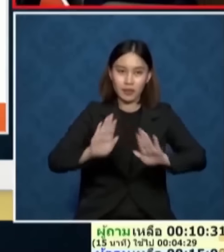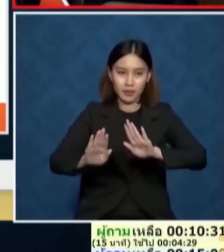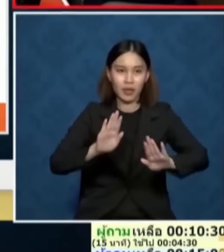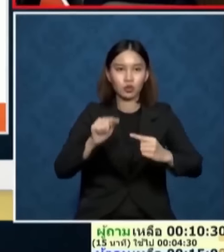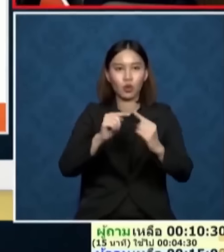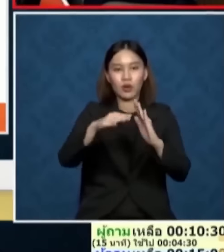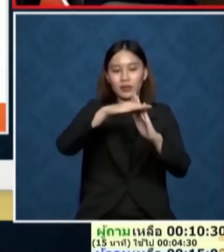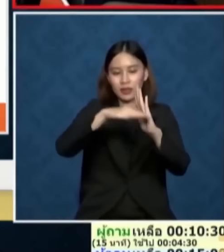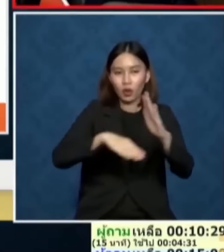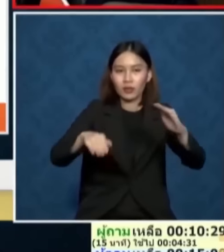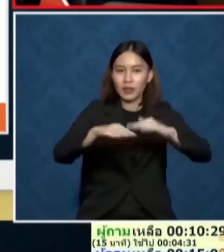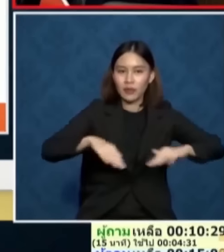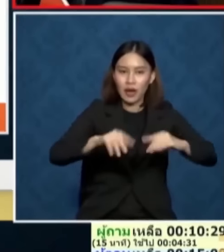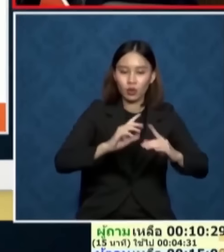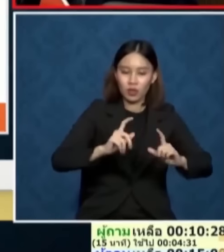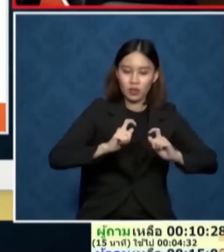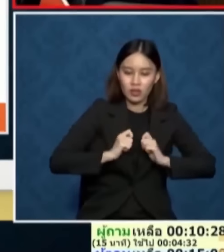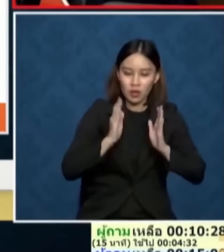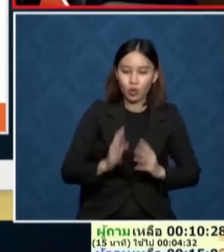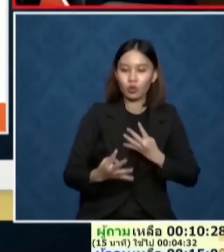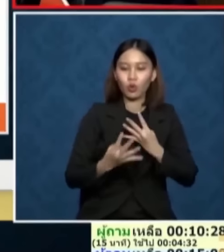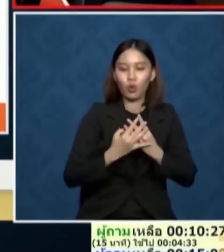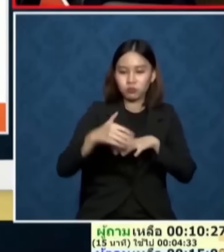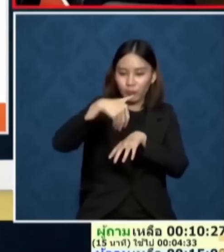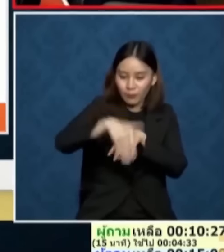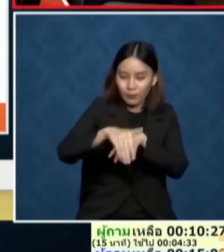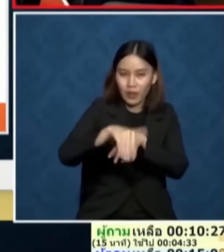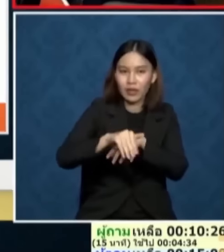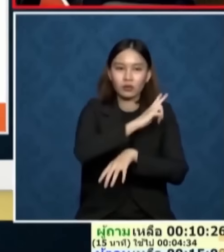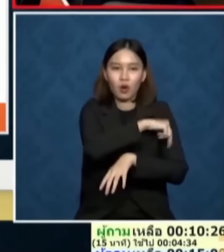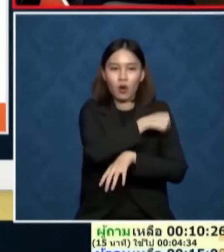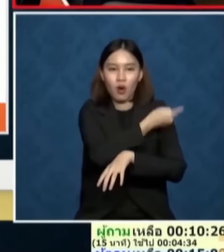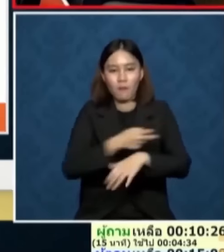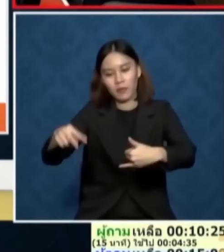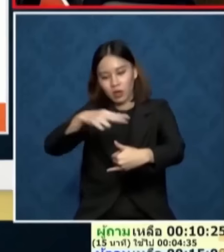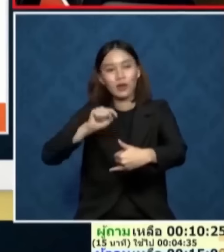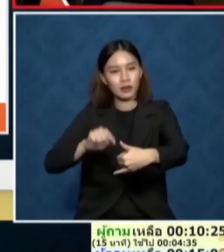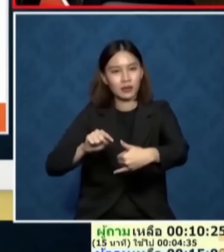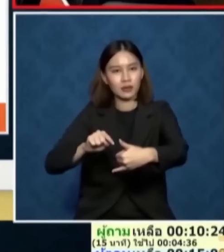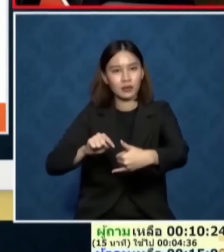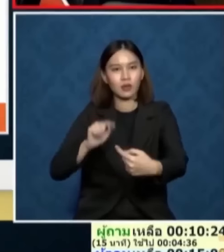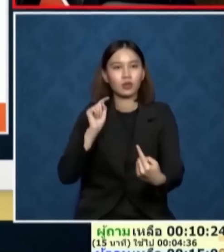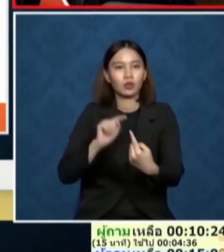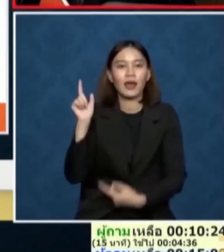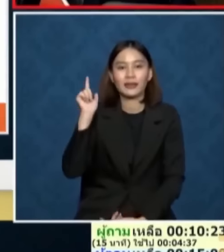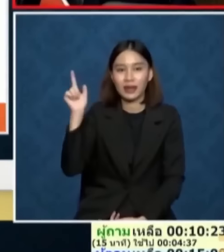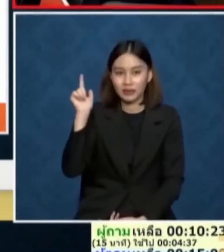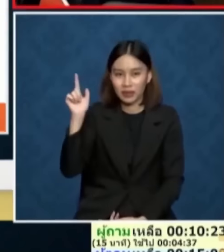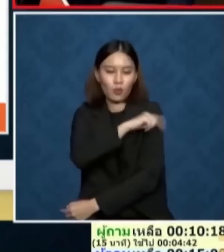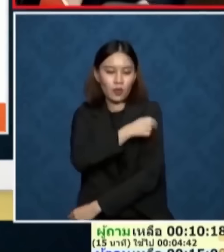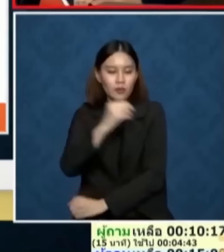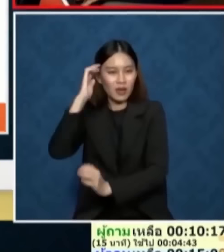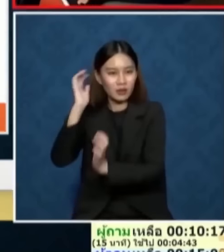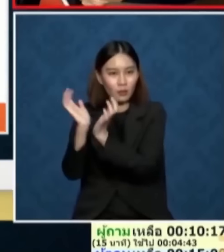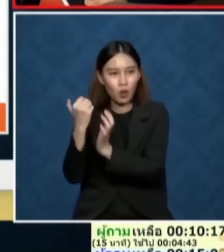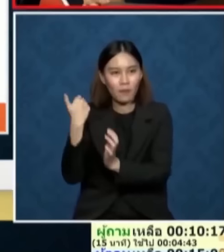ขั้นตอนปกตินะคะของการอนุญาตให้ผู้ต้องขังเนี่ยออกไปรักษาตัวด้านนอกของเรือนจำนะคะกับกรณีของคุณทักษิณนั้นได้